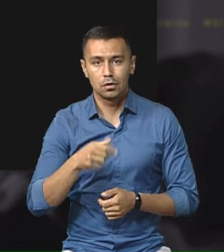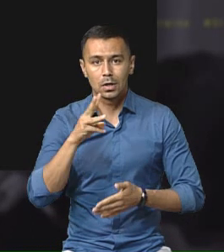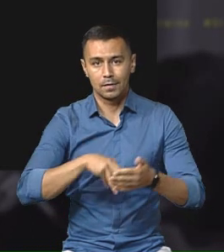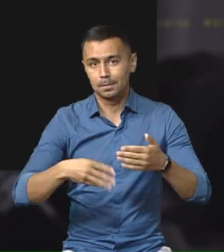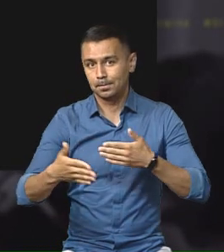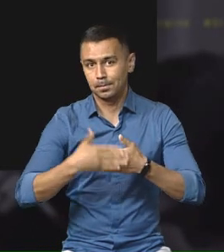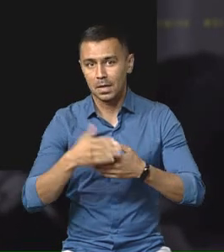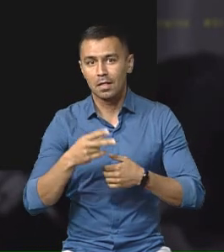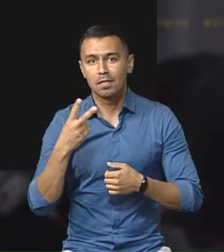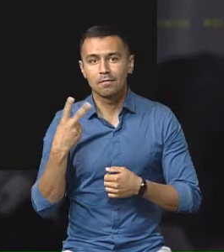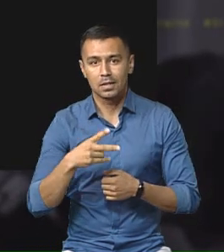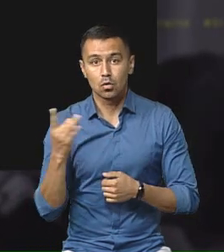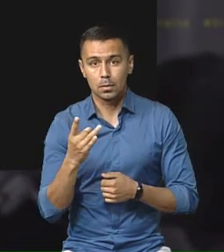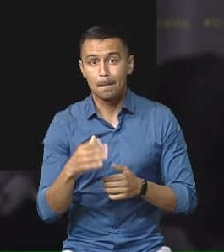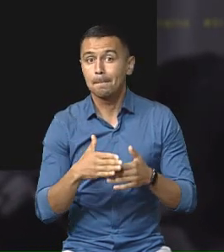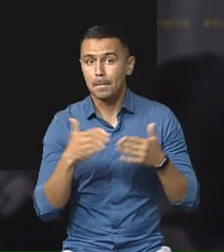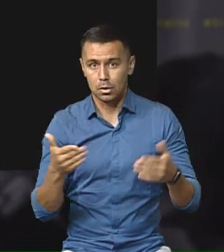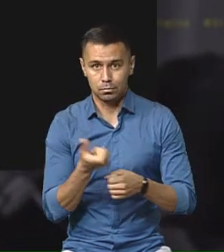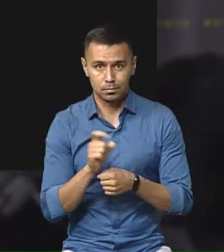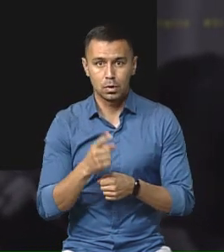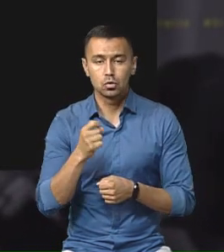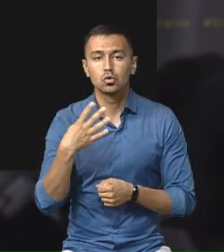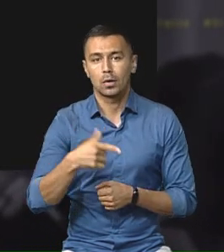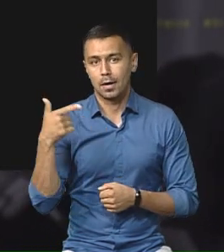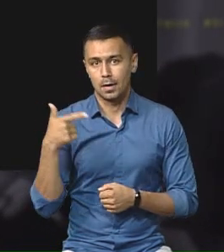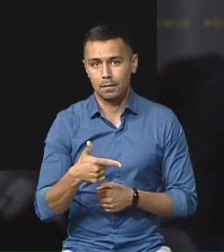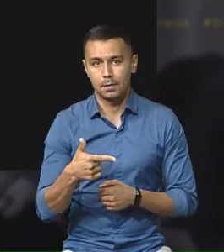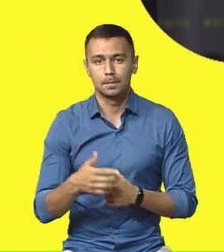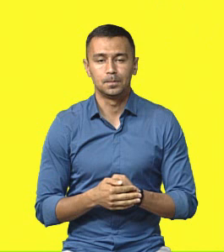санкція у 20-кратному розмірі від вартості квитка – 140 гривень.